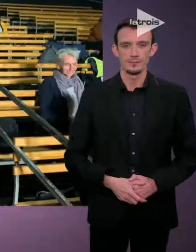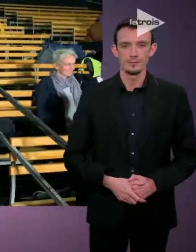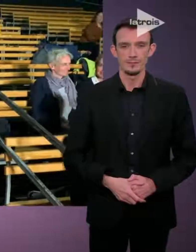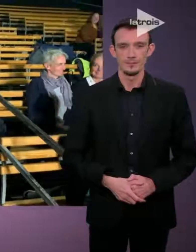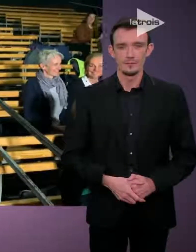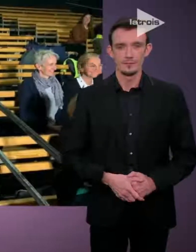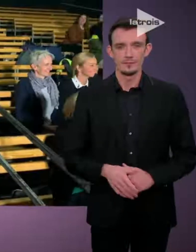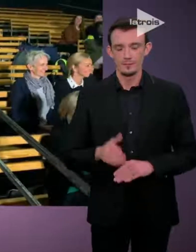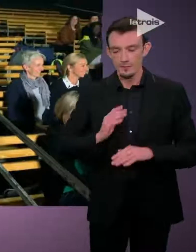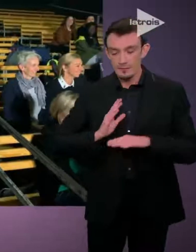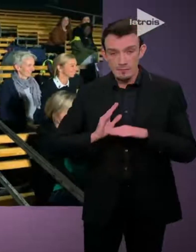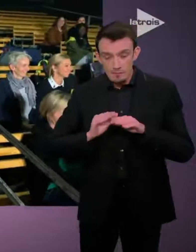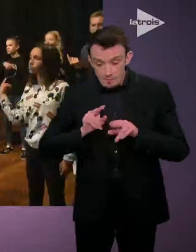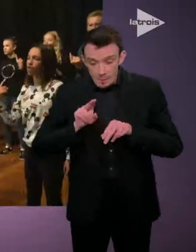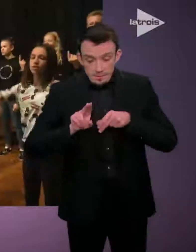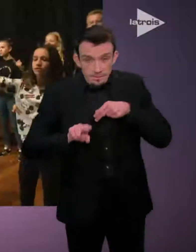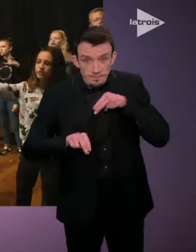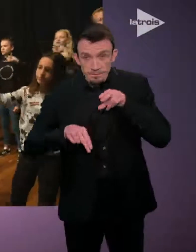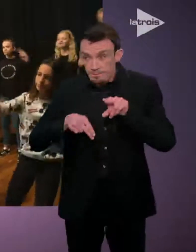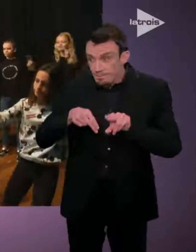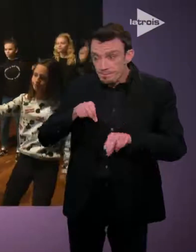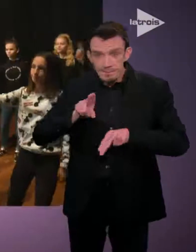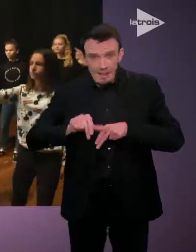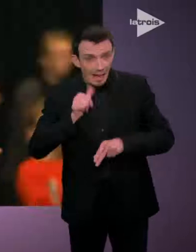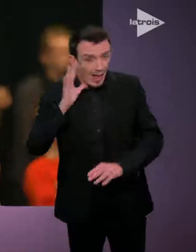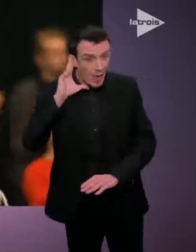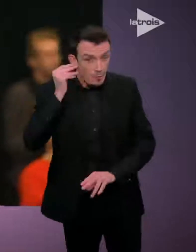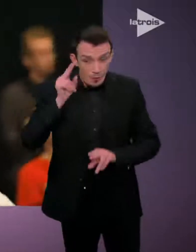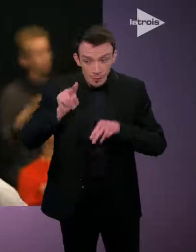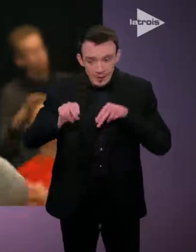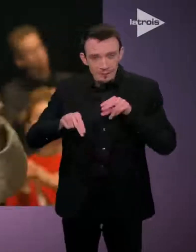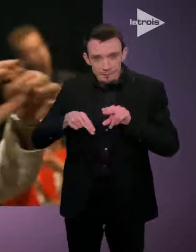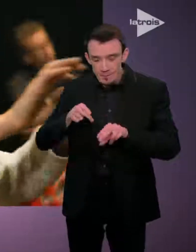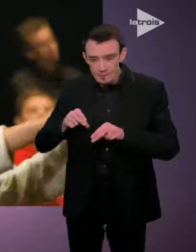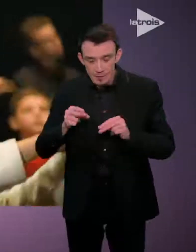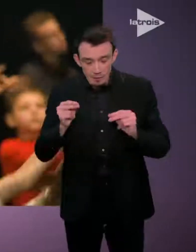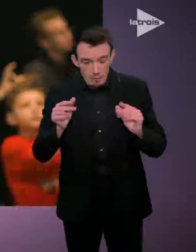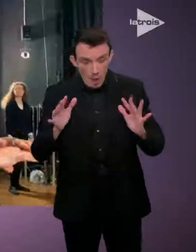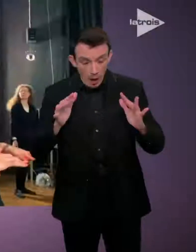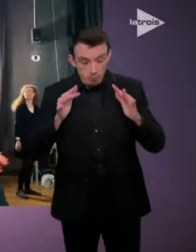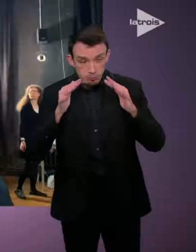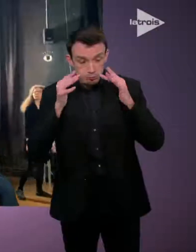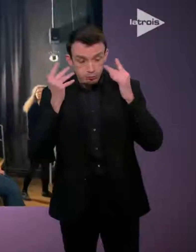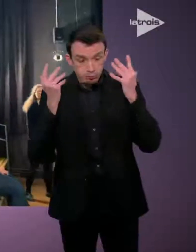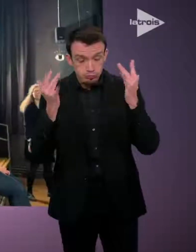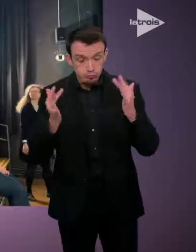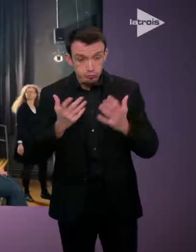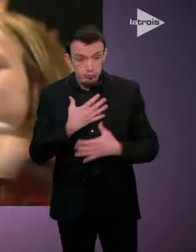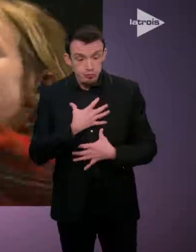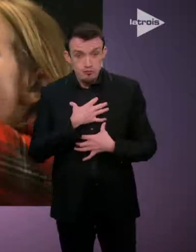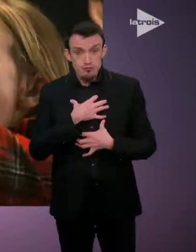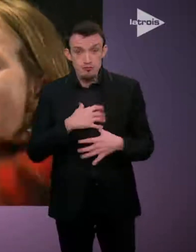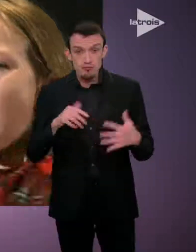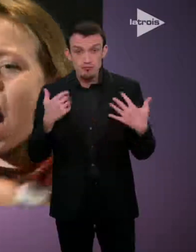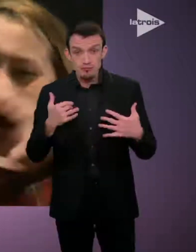Je suis rentrée comme une petite souris sur la pointe des pieds et c'était vraiment... Ouais, c'était un moment assez émouvant, quoi. Ils vivent